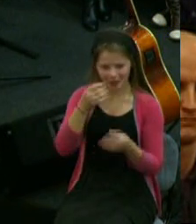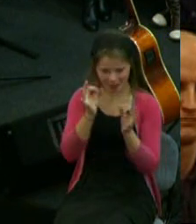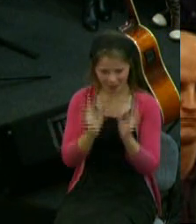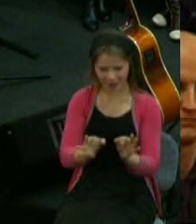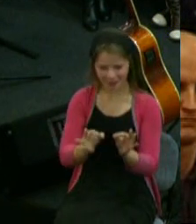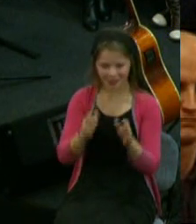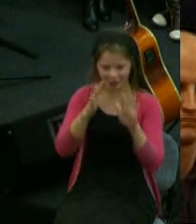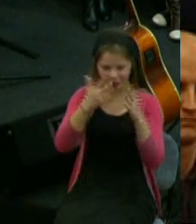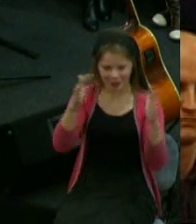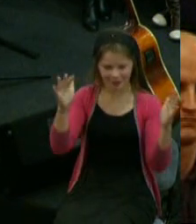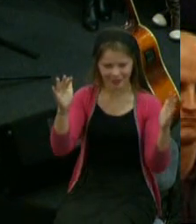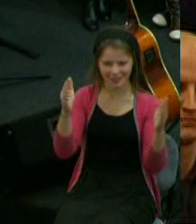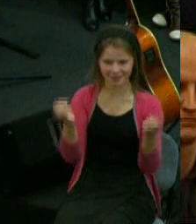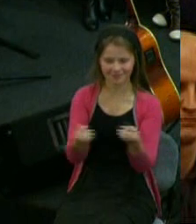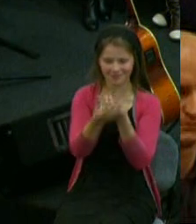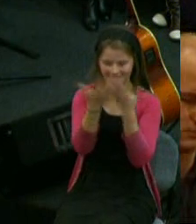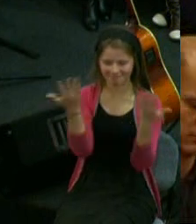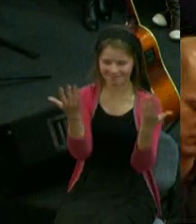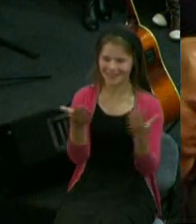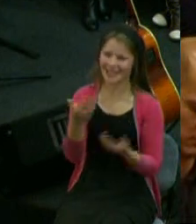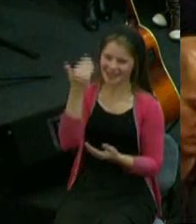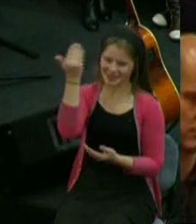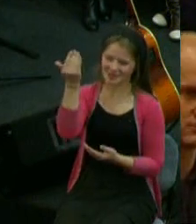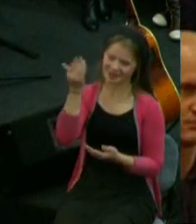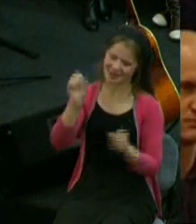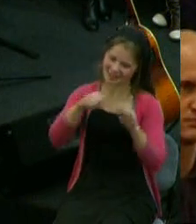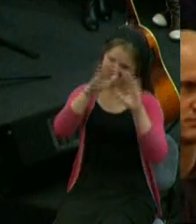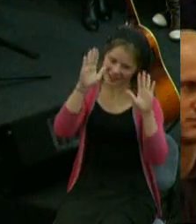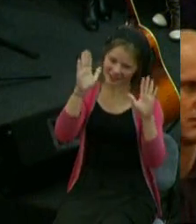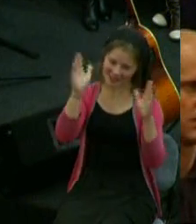світлеє до повного дня. Хай нас цьому Бог благословить, йому слава навіки. Амінь.